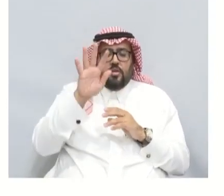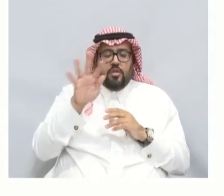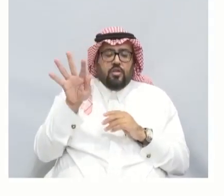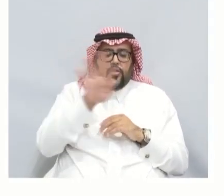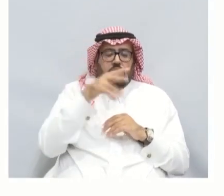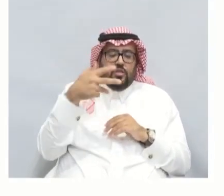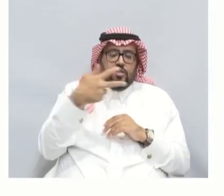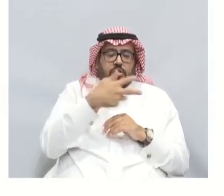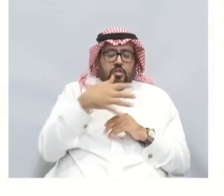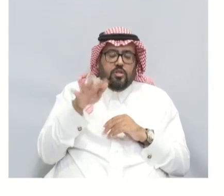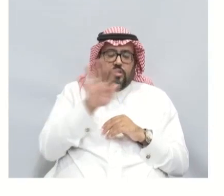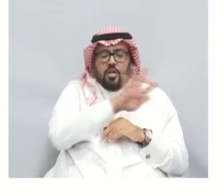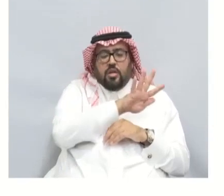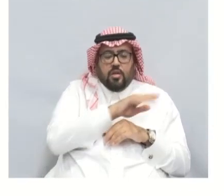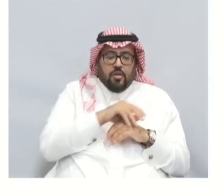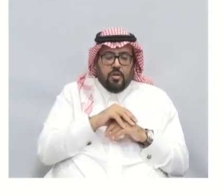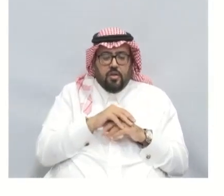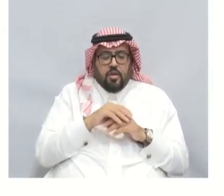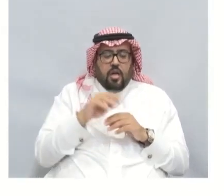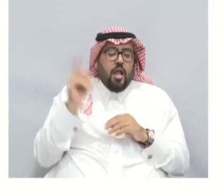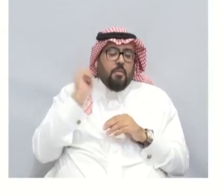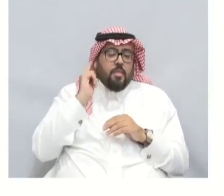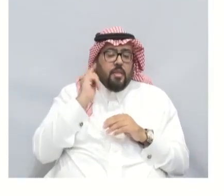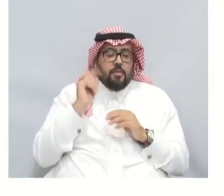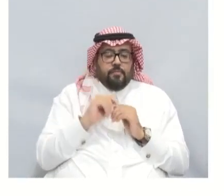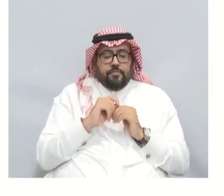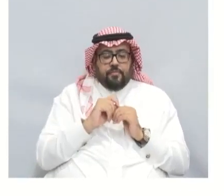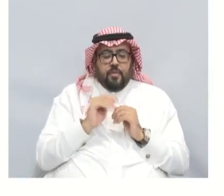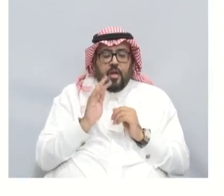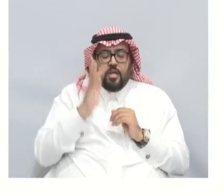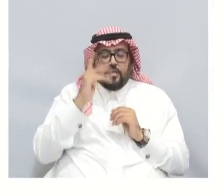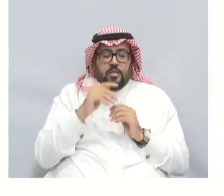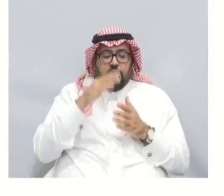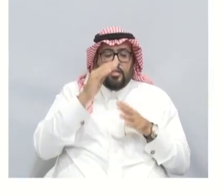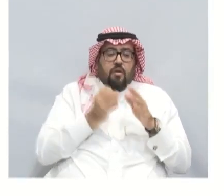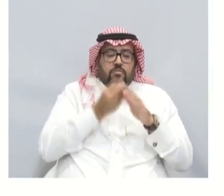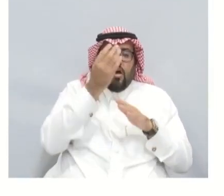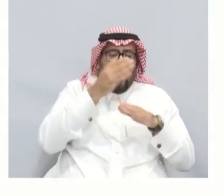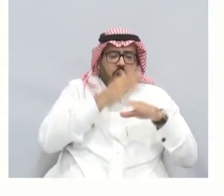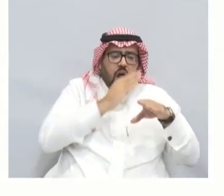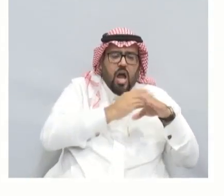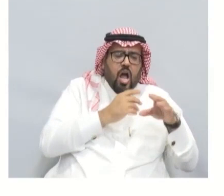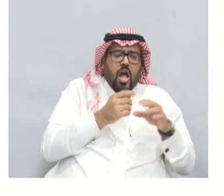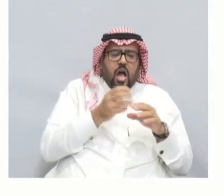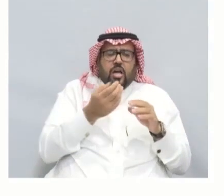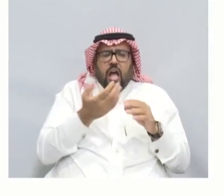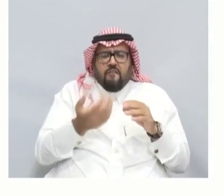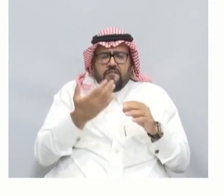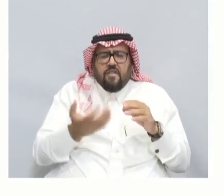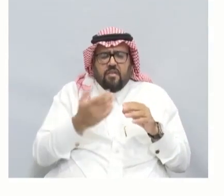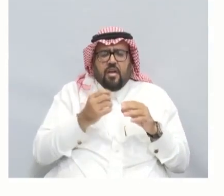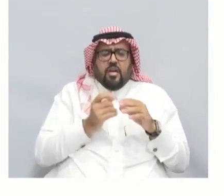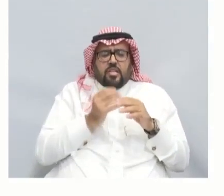غاز ورماد وأيضا مقذوفات ماذا؟ صخرية. ثوران الشقوق طبعا قليلة السيليكا،